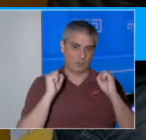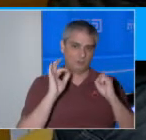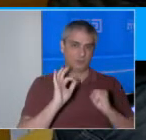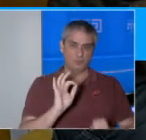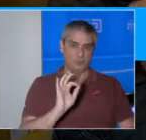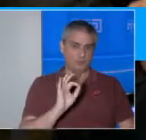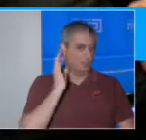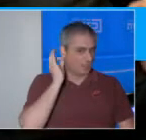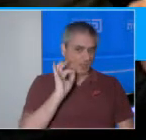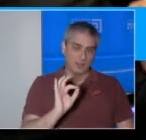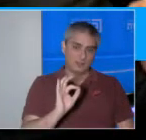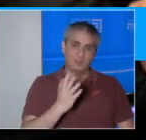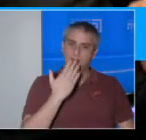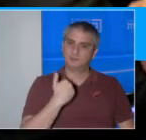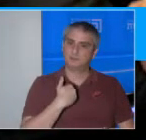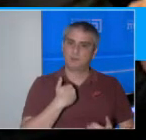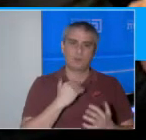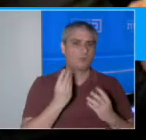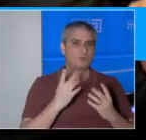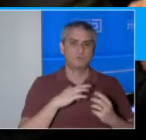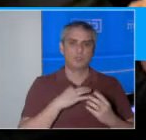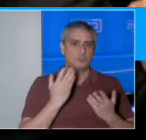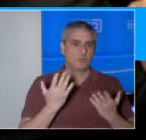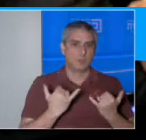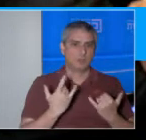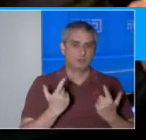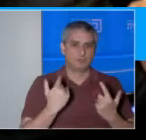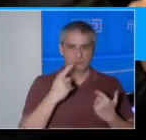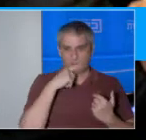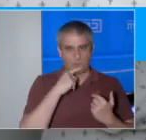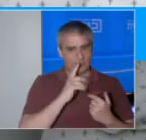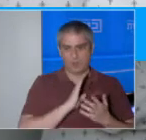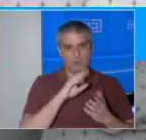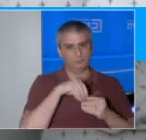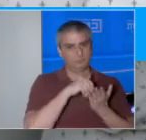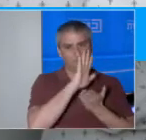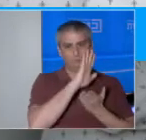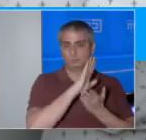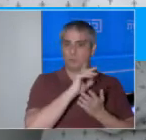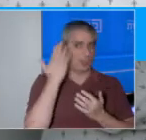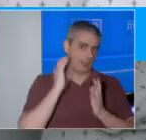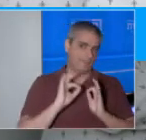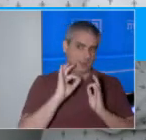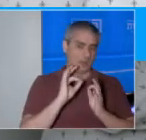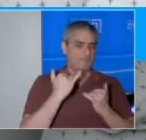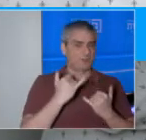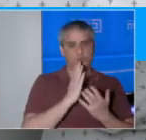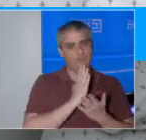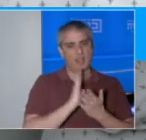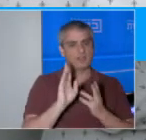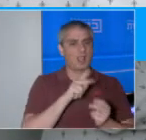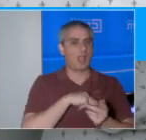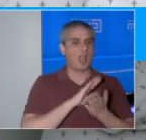של הילדה. ספרי לנו מה שלומה, עכשיו שהאב לא בתמונה, הוא לא היה בכלל בתמונה, אבל עכשיו שהוא גם אין לו